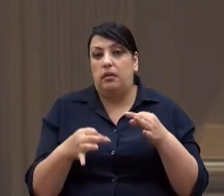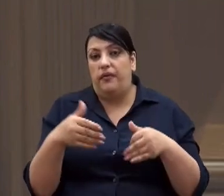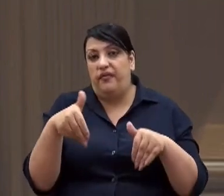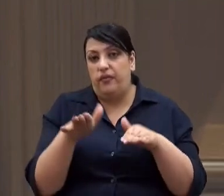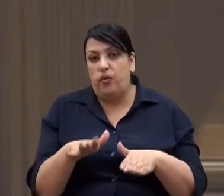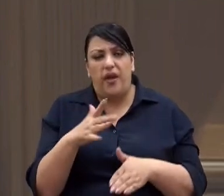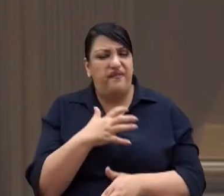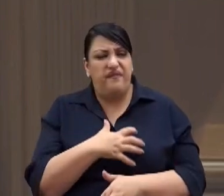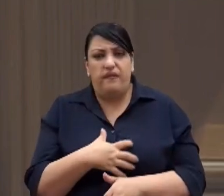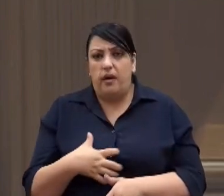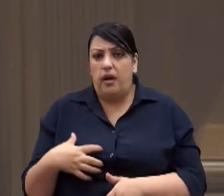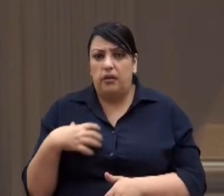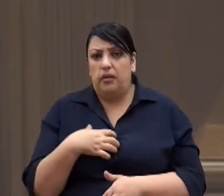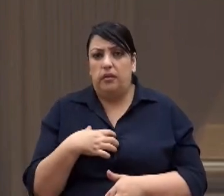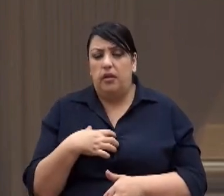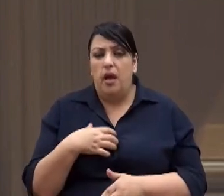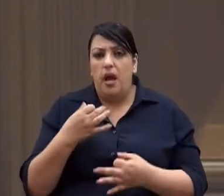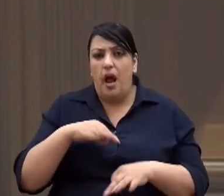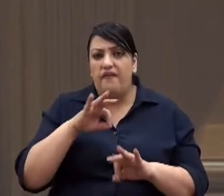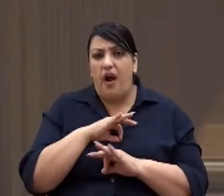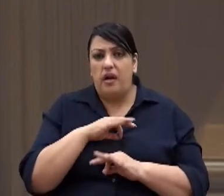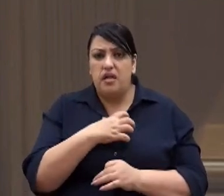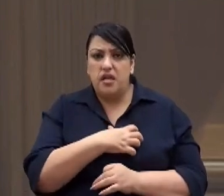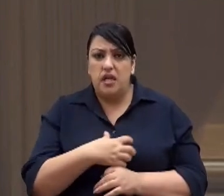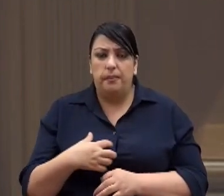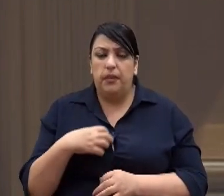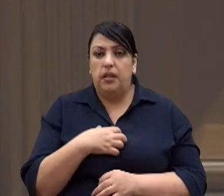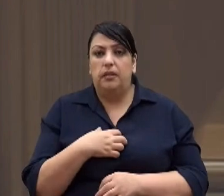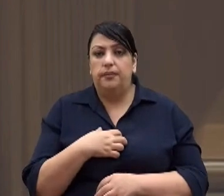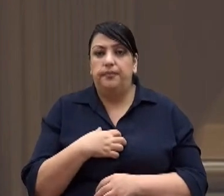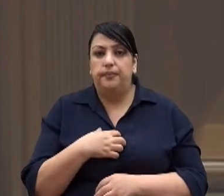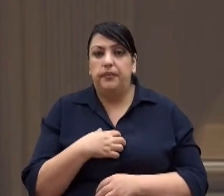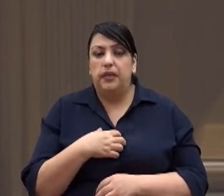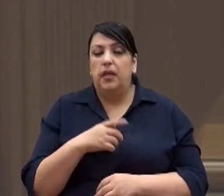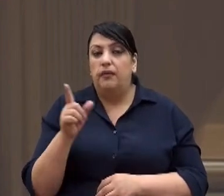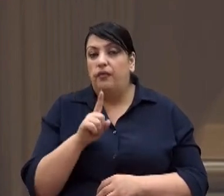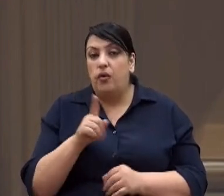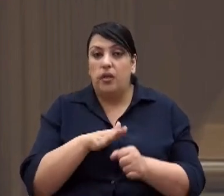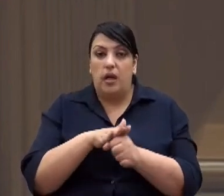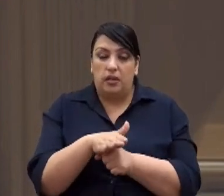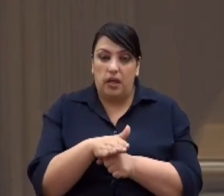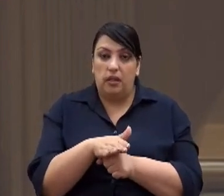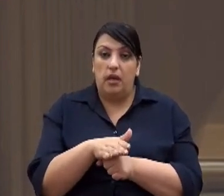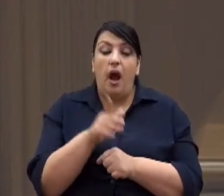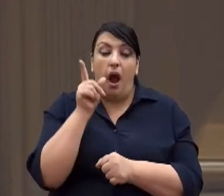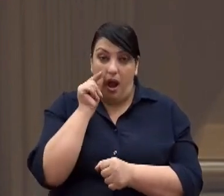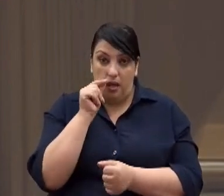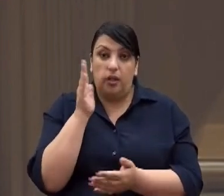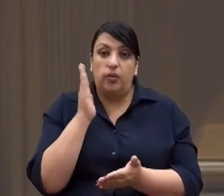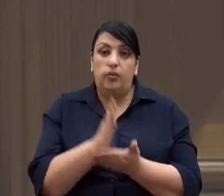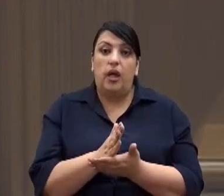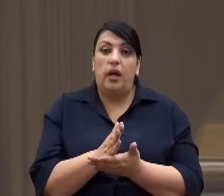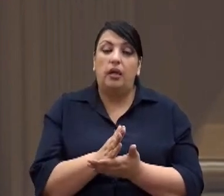կարևորագույն իրավական հիմքը, որը իրականացնելու դեպքում հայերը կունենան